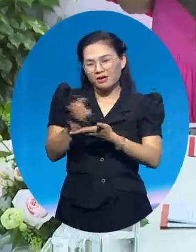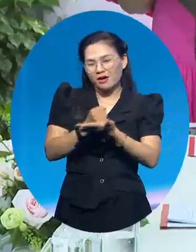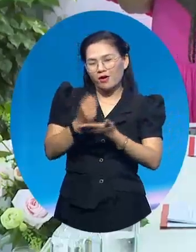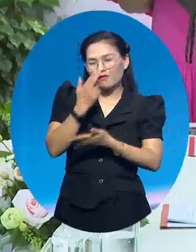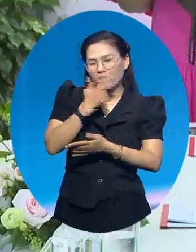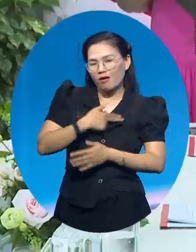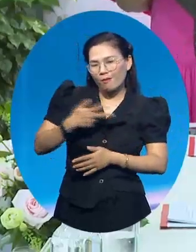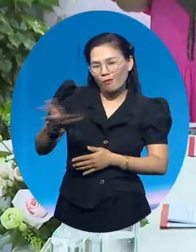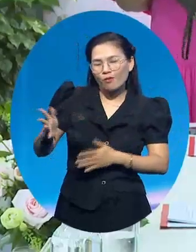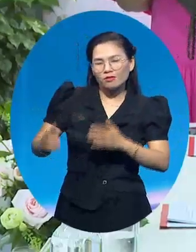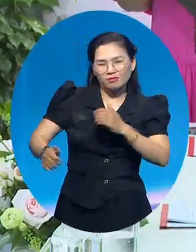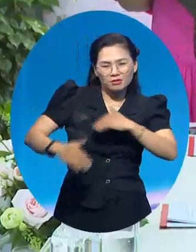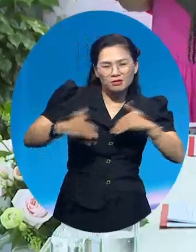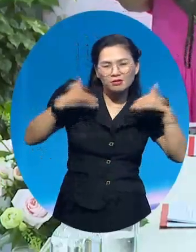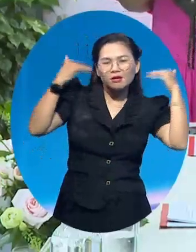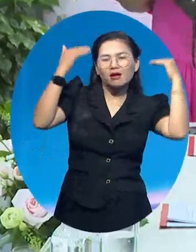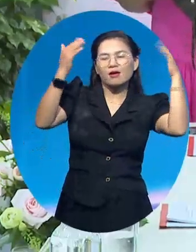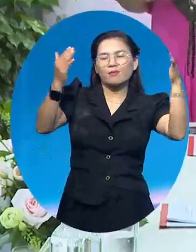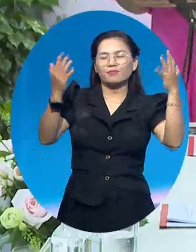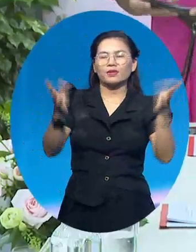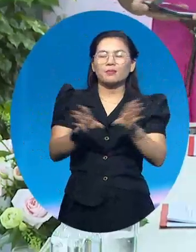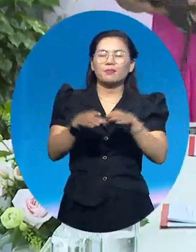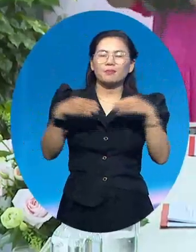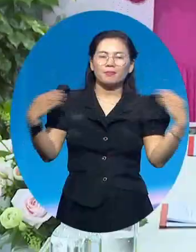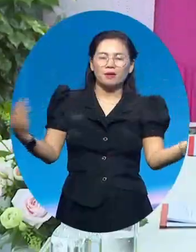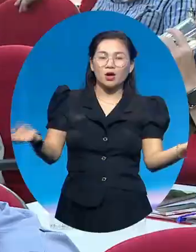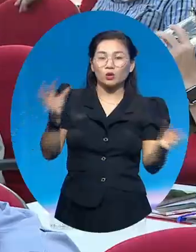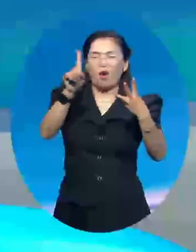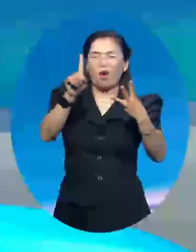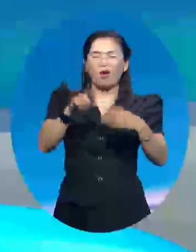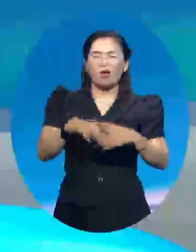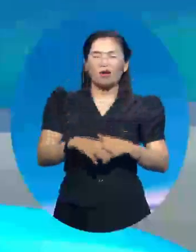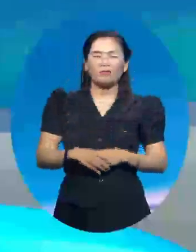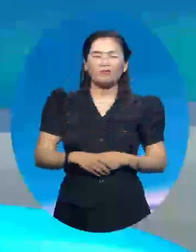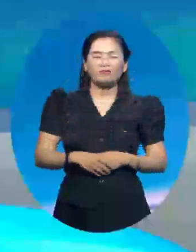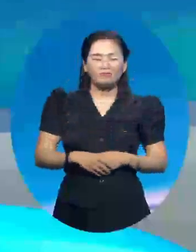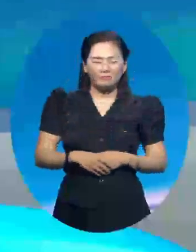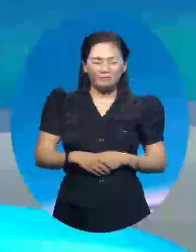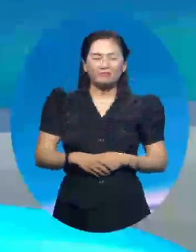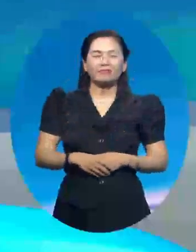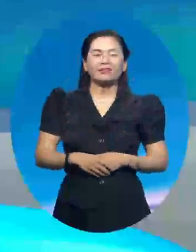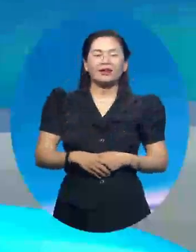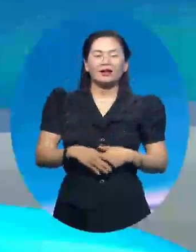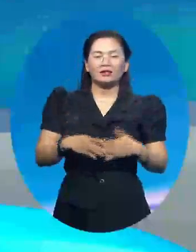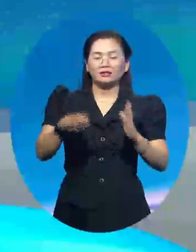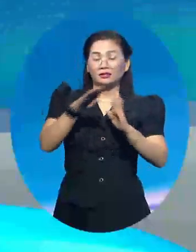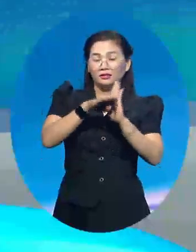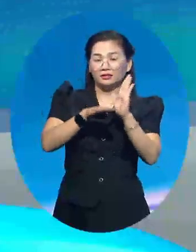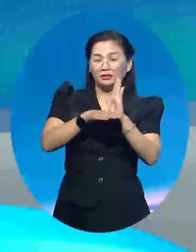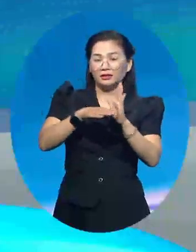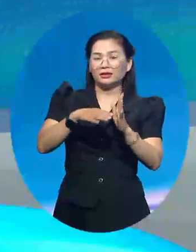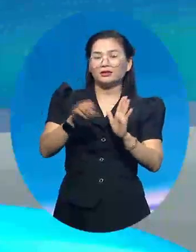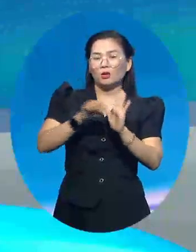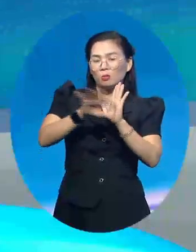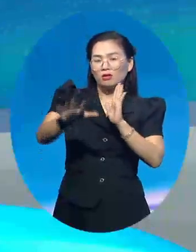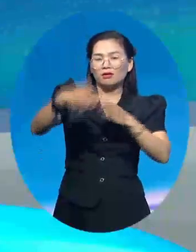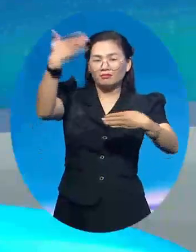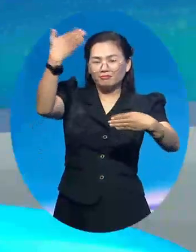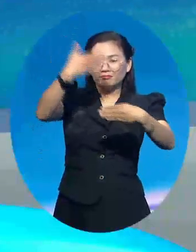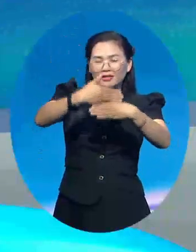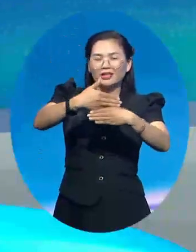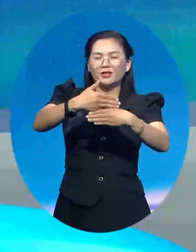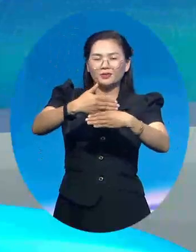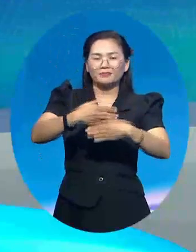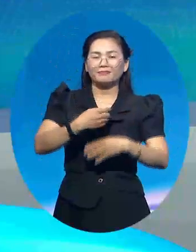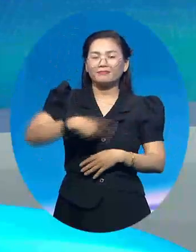Nam. Dịp này, báo Tuổi Trẻ đã công bố thành lập và ra mắt chi hội hướng. Thông tin thể thao vừa rồi đã khép lại bản tin trưa nay của Đài Truyền hình Thành phố Hồ Chí